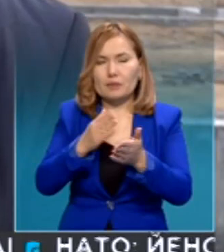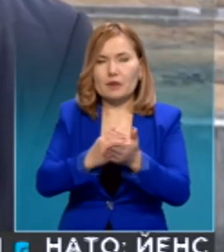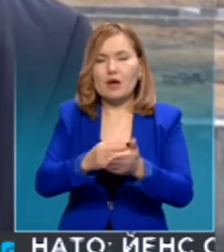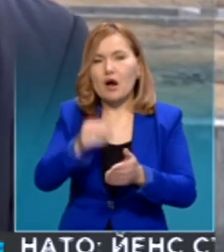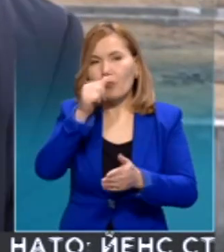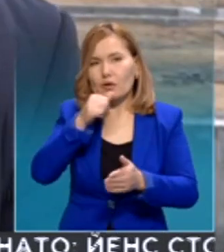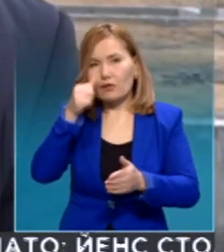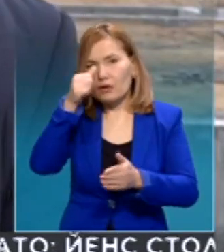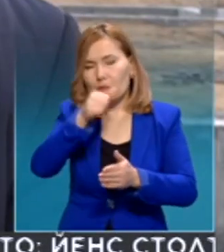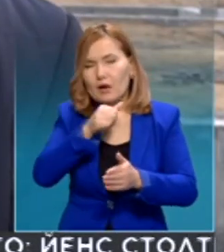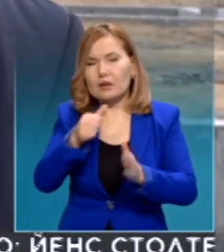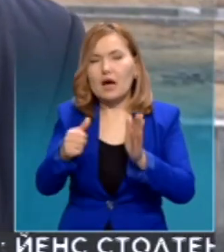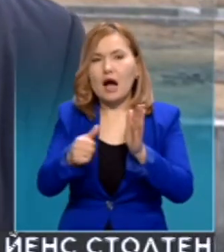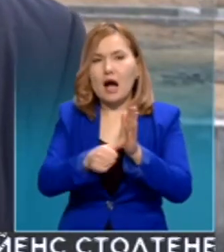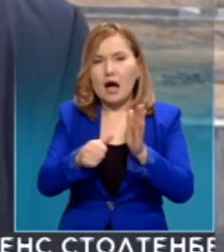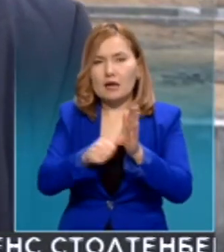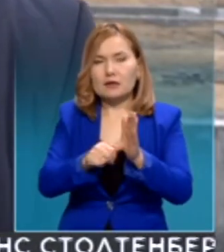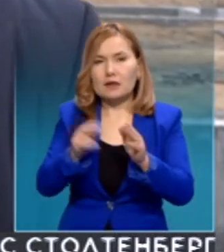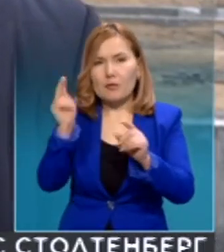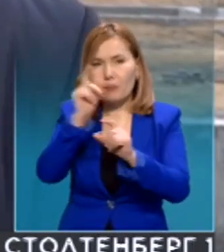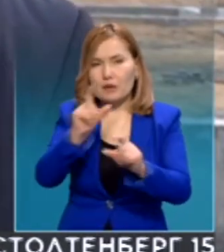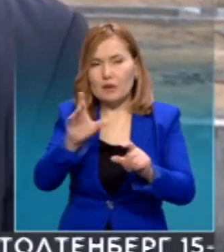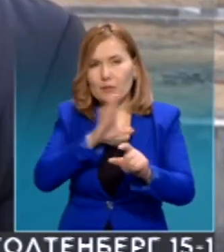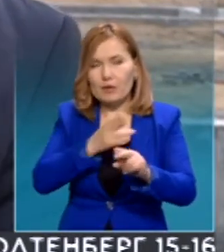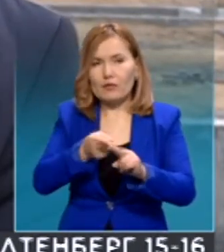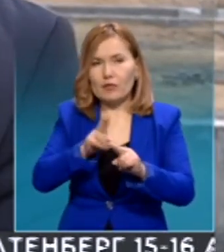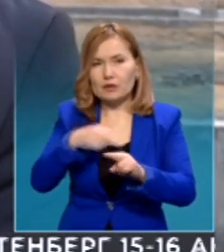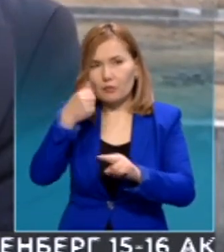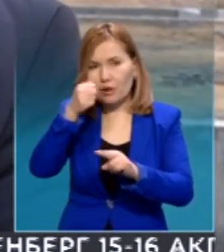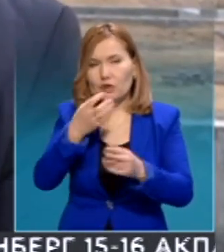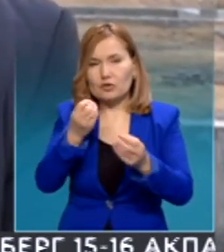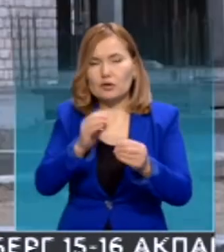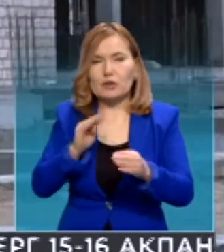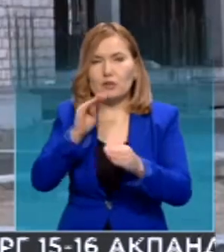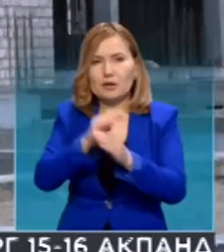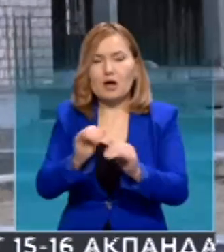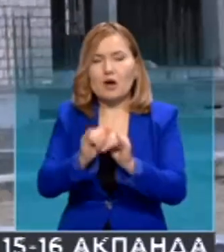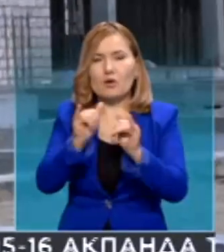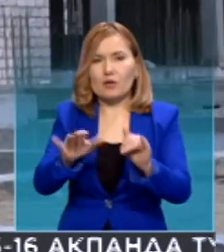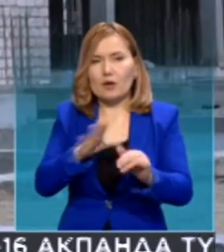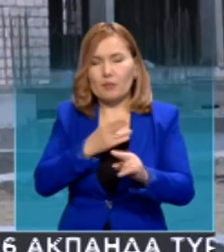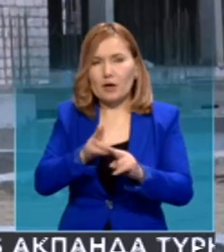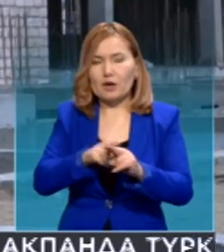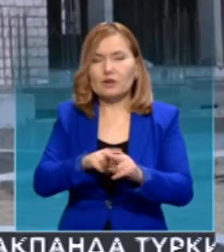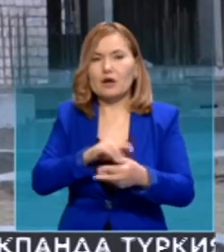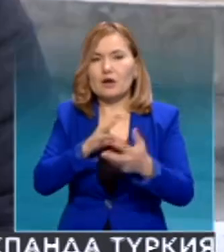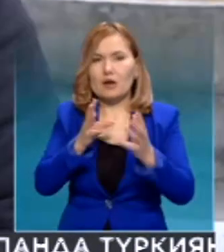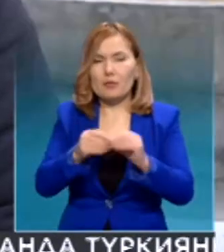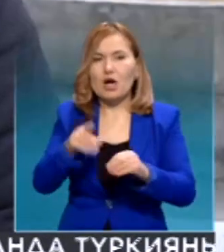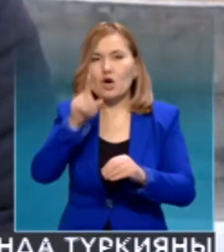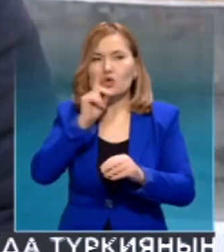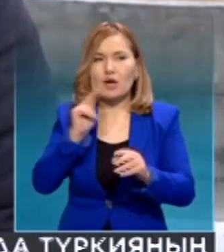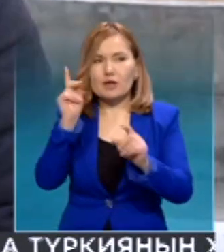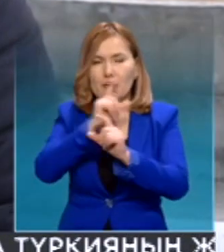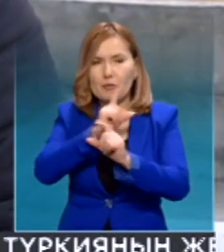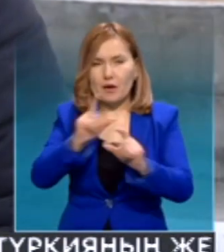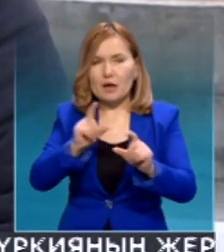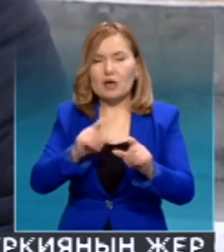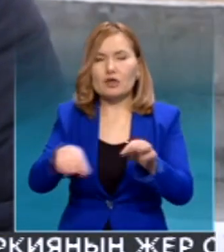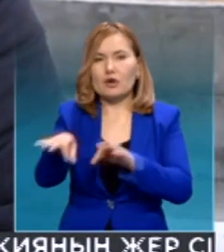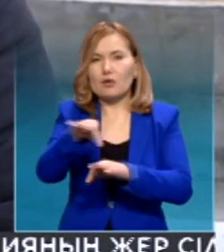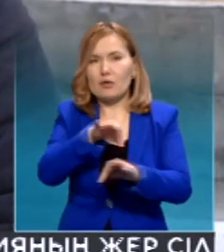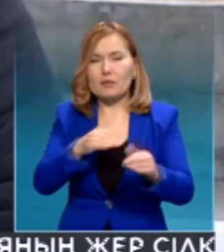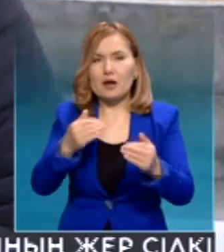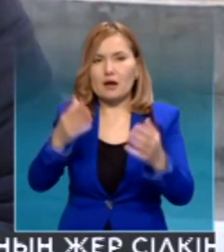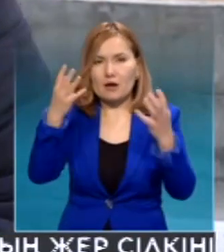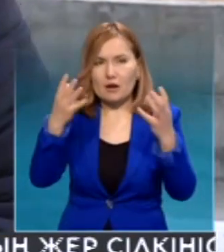еді, қазір биыл 5 мектеп болып отыр. Осы мектеппен Қызылтөбедегі шешілсе 3 мектебіміз қалады. Осы жайлы мектеп жобасы мен және